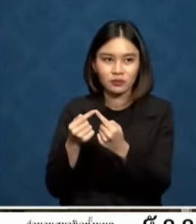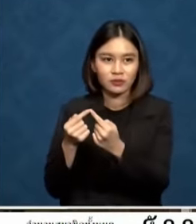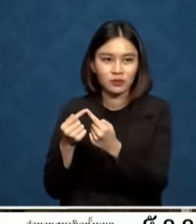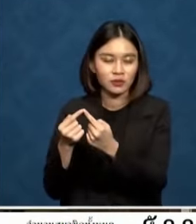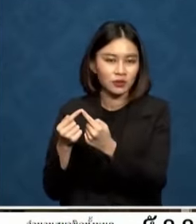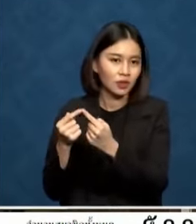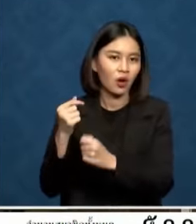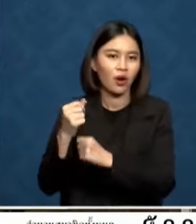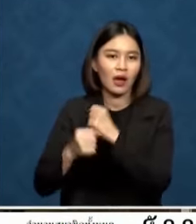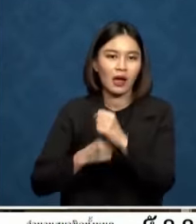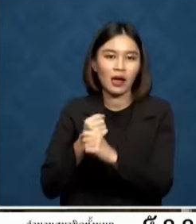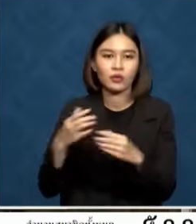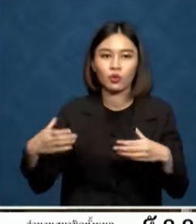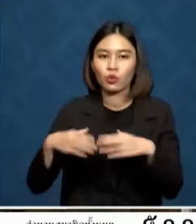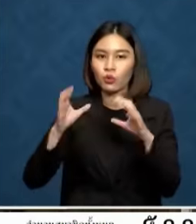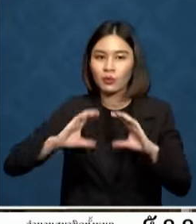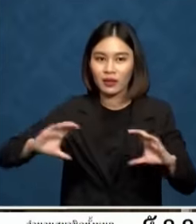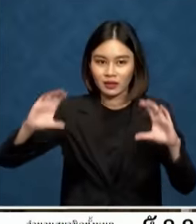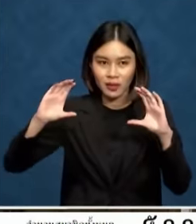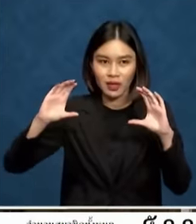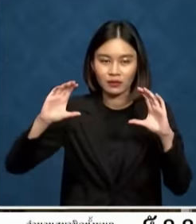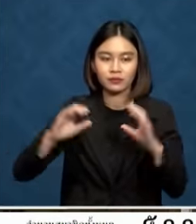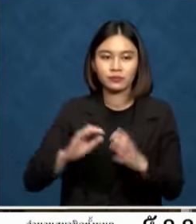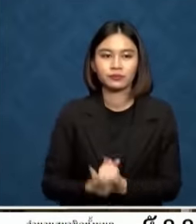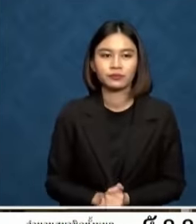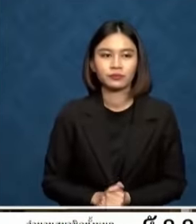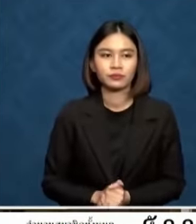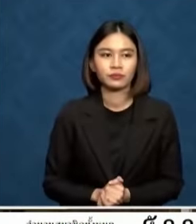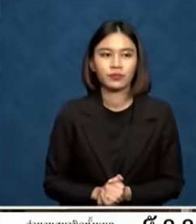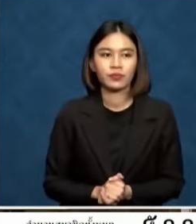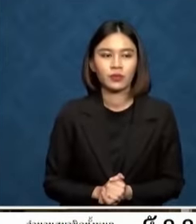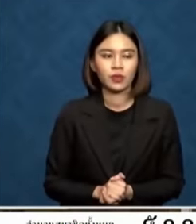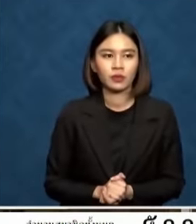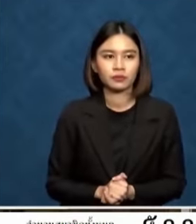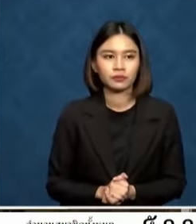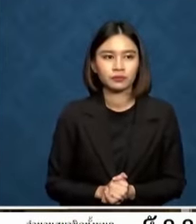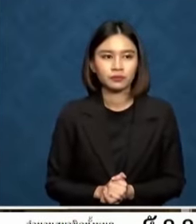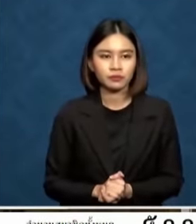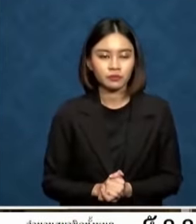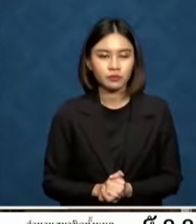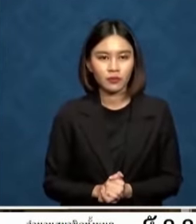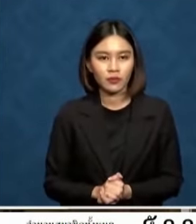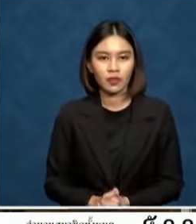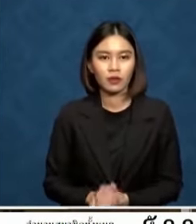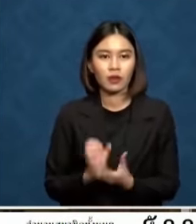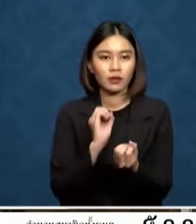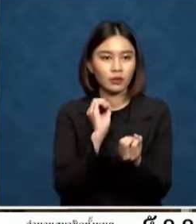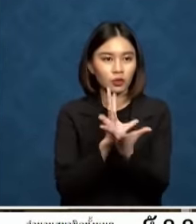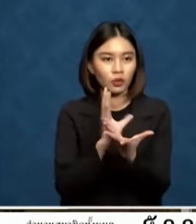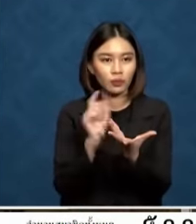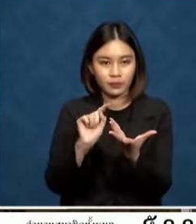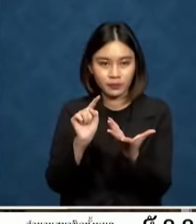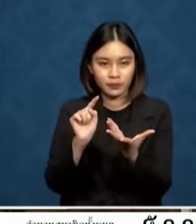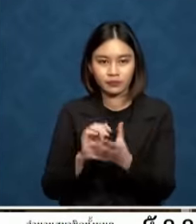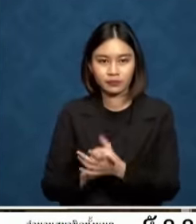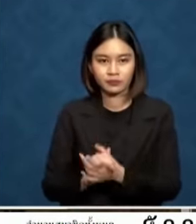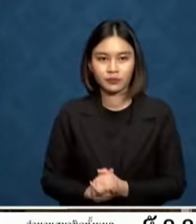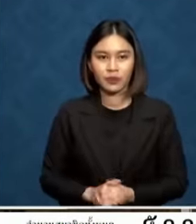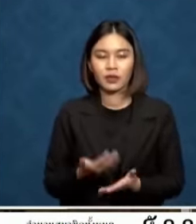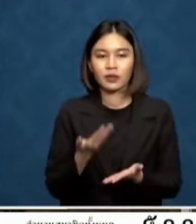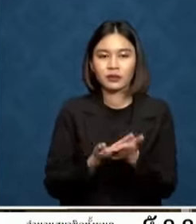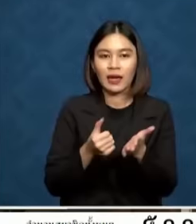อายุรัฐบาลนี้ซึ่งจะส่งผลให้